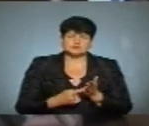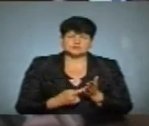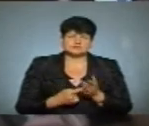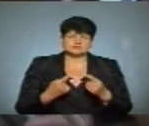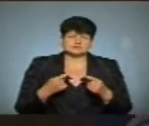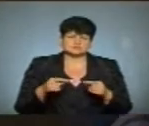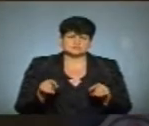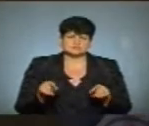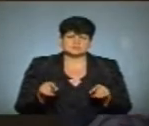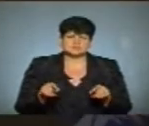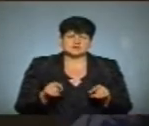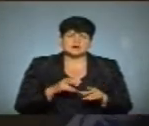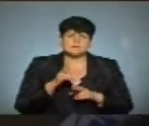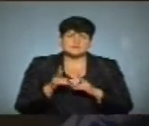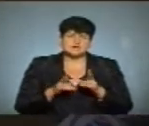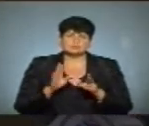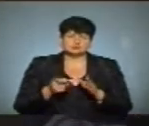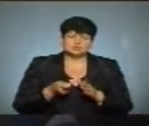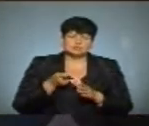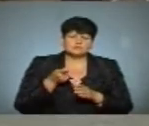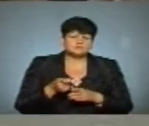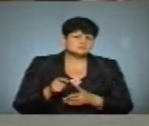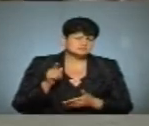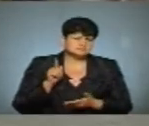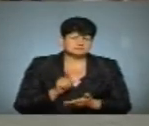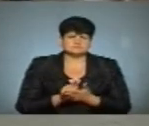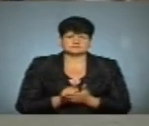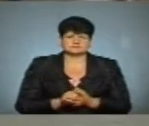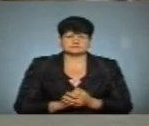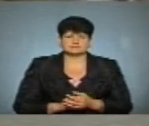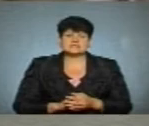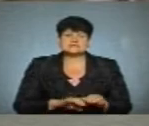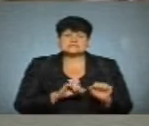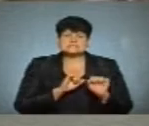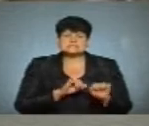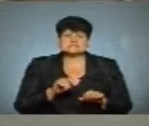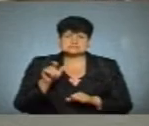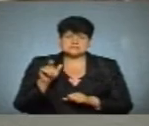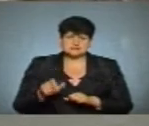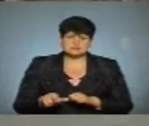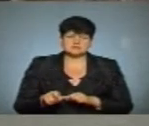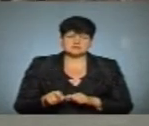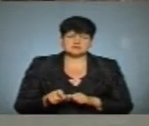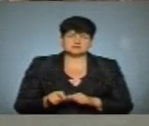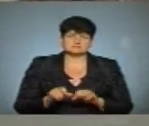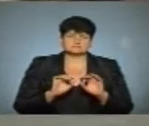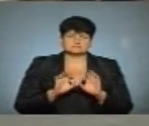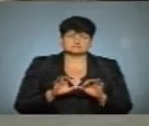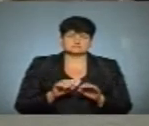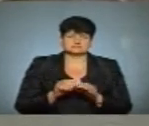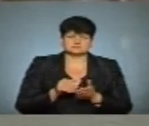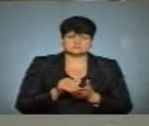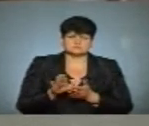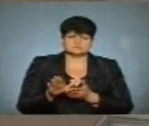зовсім інакше. Апеляцію буду подавати однозначно. Захисники обвинувачених у вбивстві від коментарів